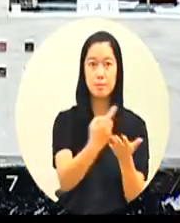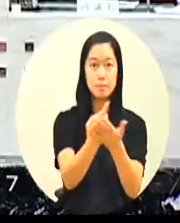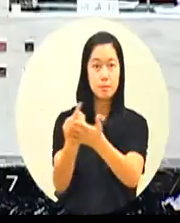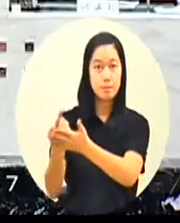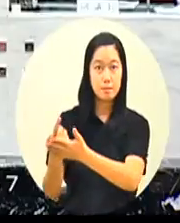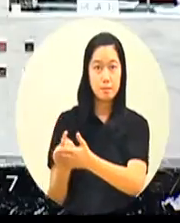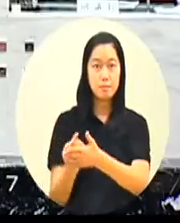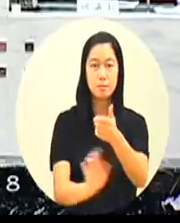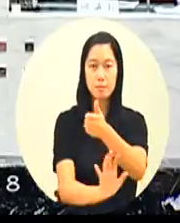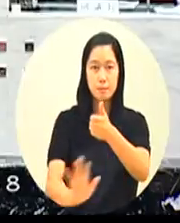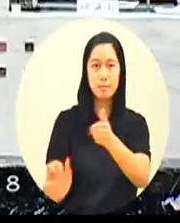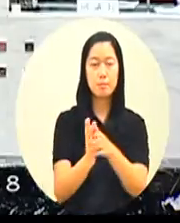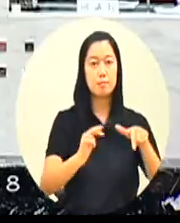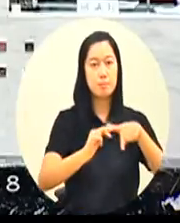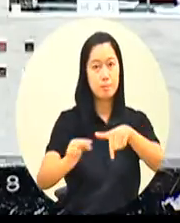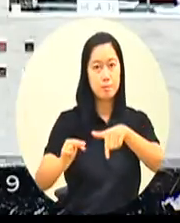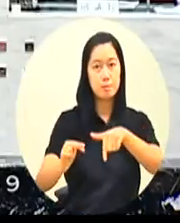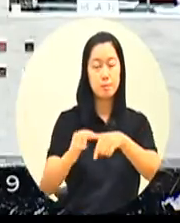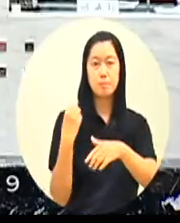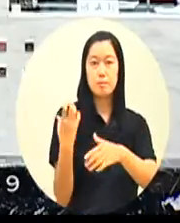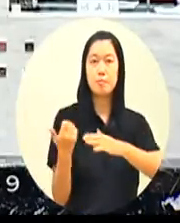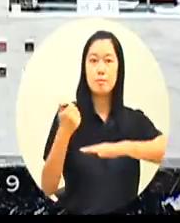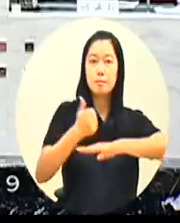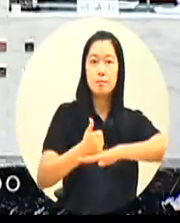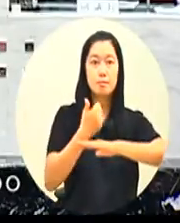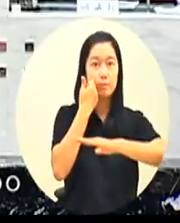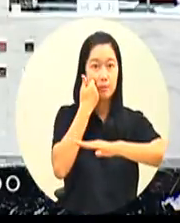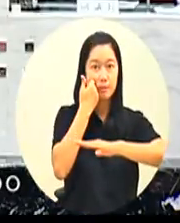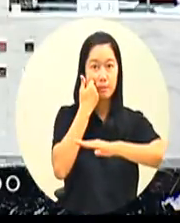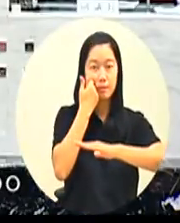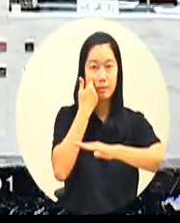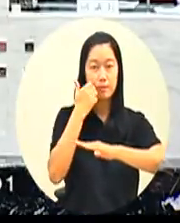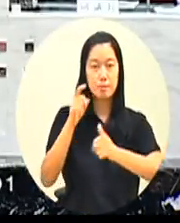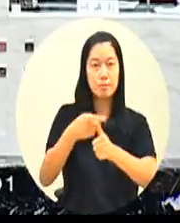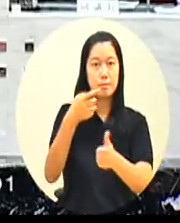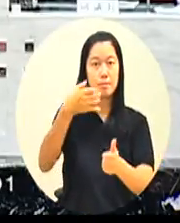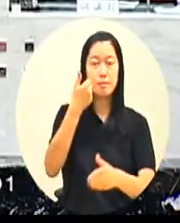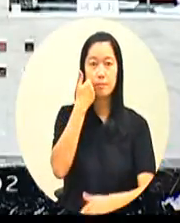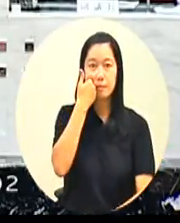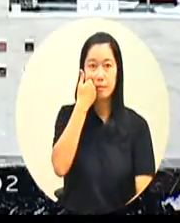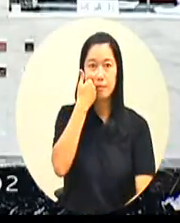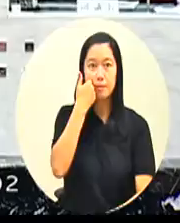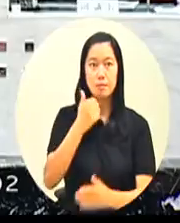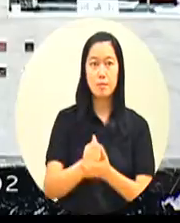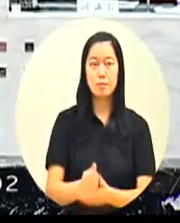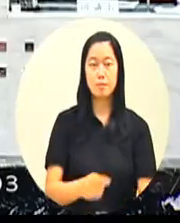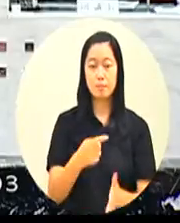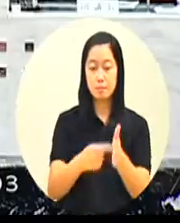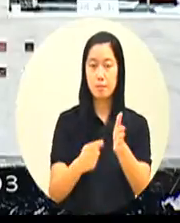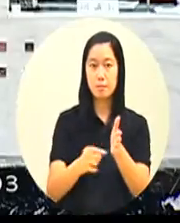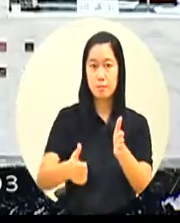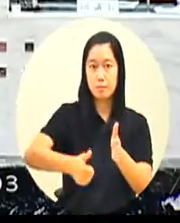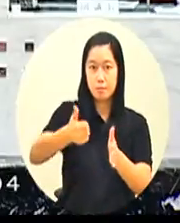先介绍单位内新任的主管人员。首先，请财政局检局长做业务报告。